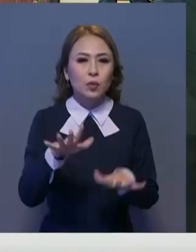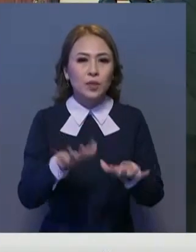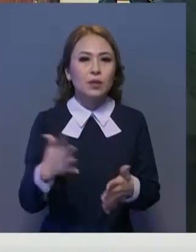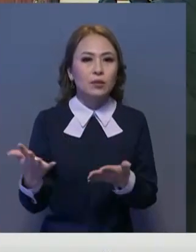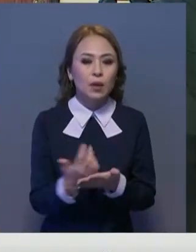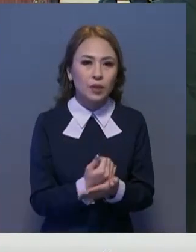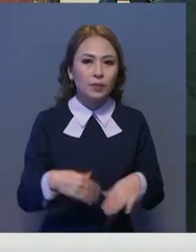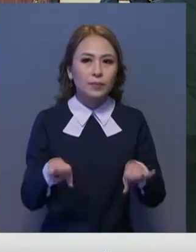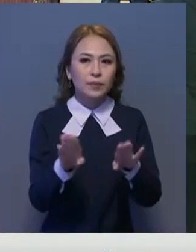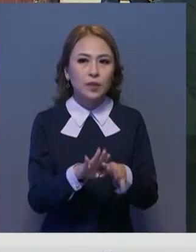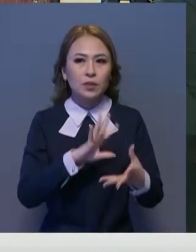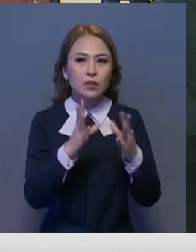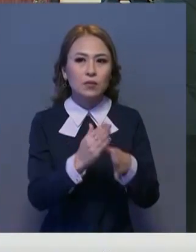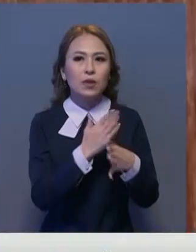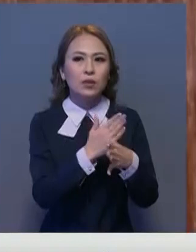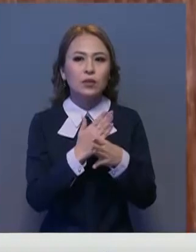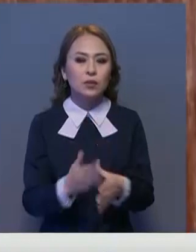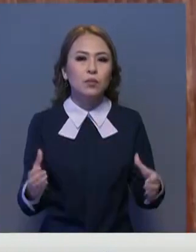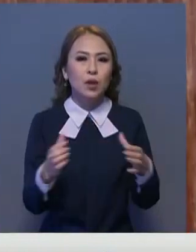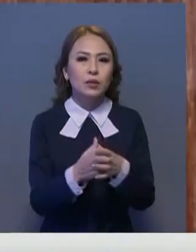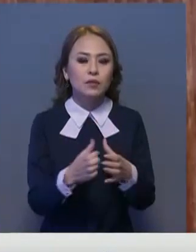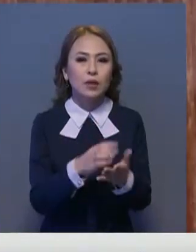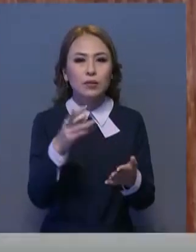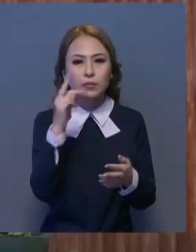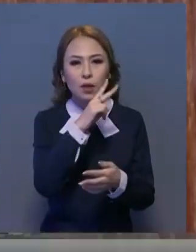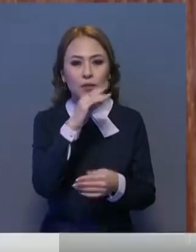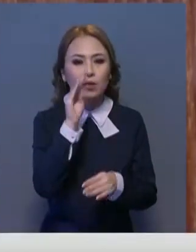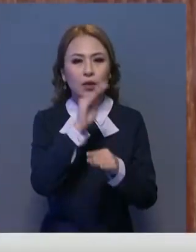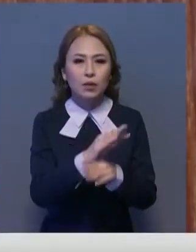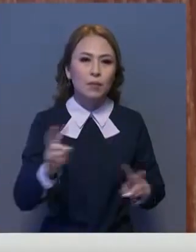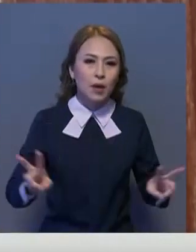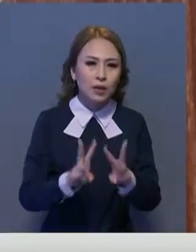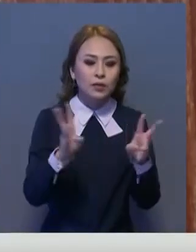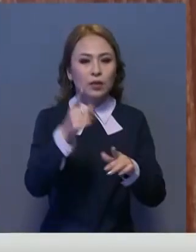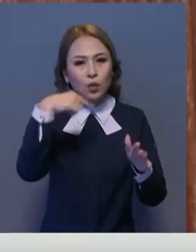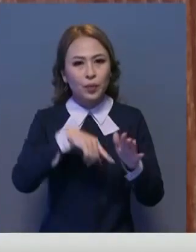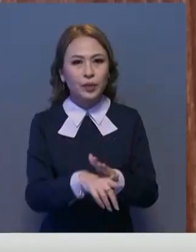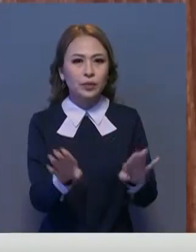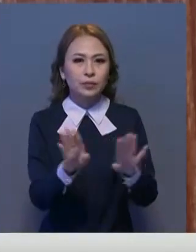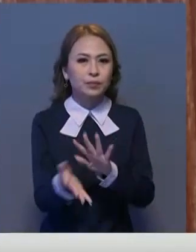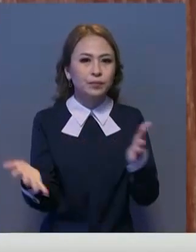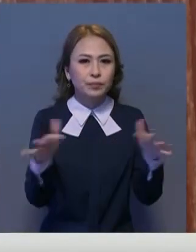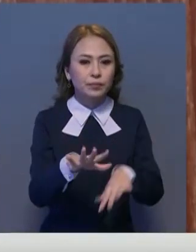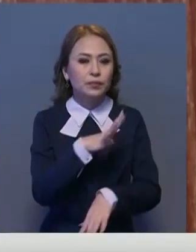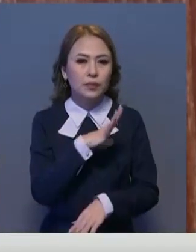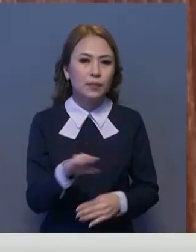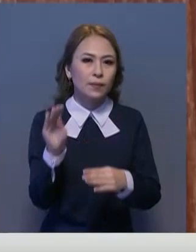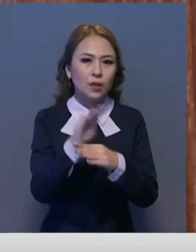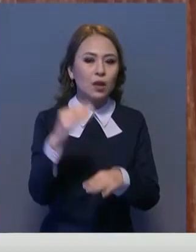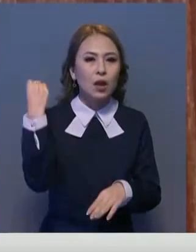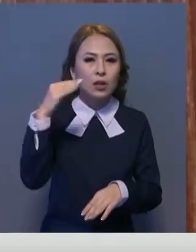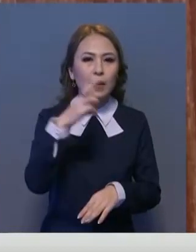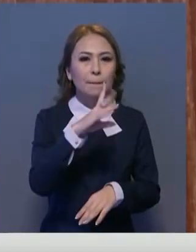табылды. Денелерінде механикалық жарақаттың ізі байқалмайды. Күйік шалып немесе топырақ астында көміліп қалмаған. Барлығы да Ақтөбе